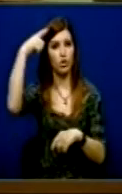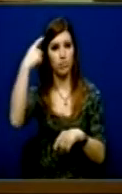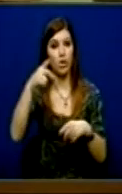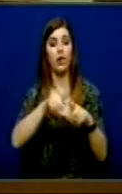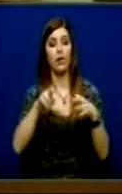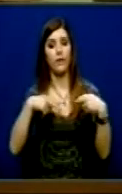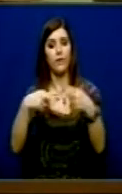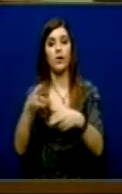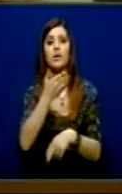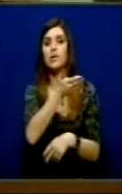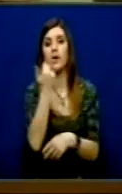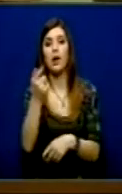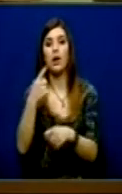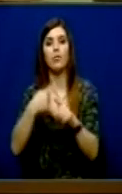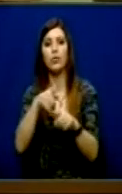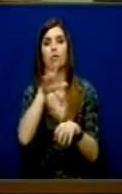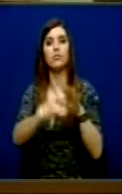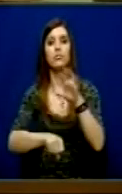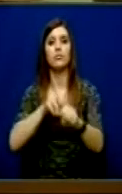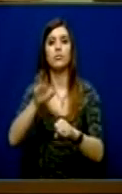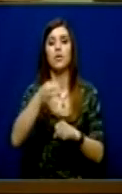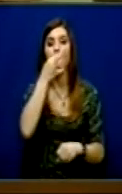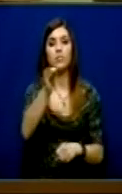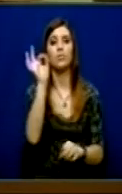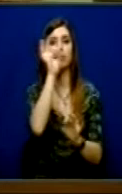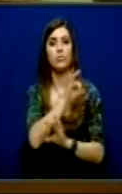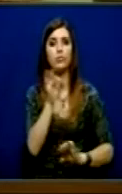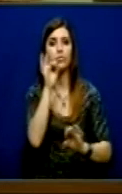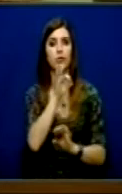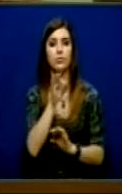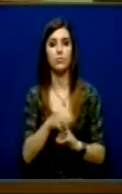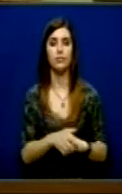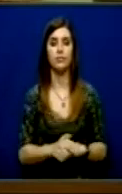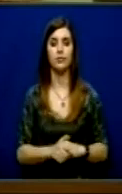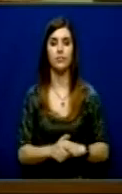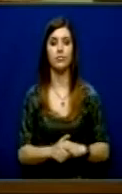pronarëve legjitim, por ato privatizohen pas një konsiderat ndaj këtyre pronarëve.